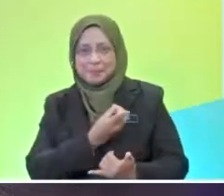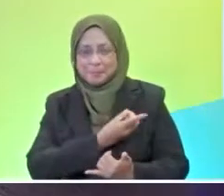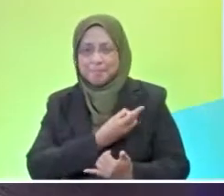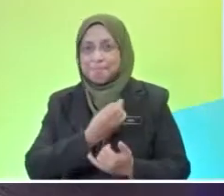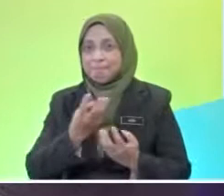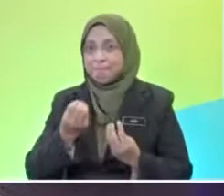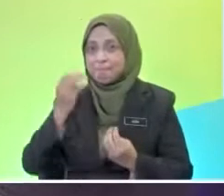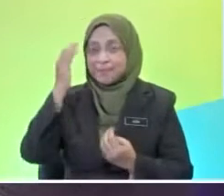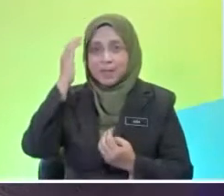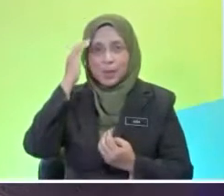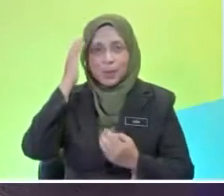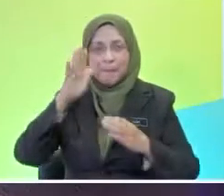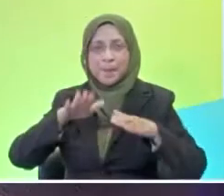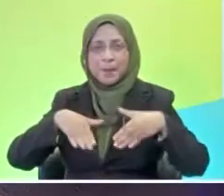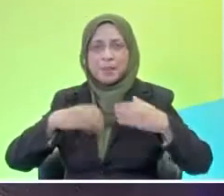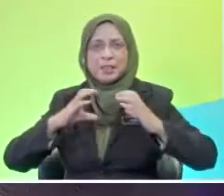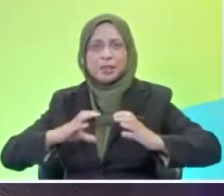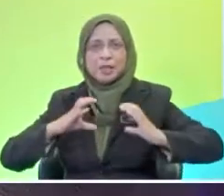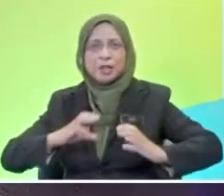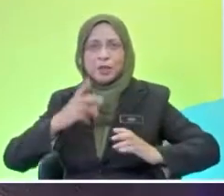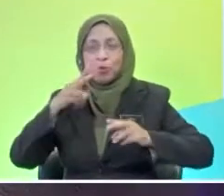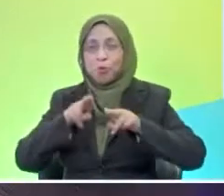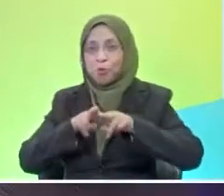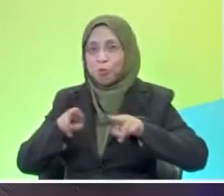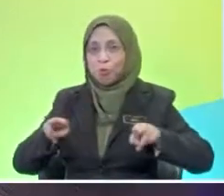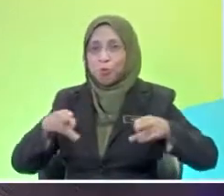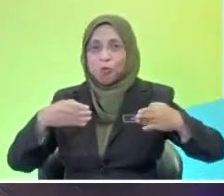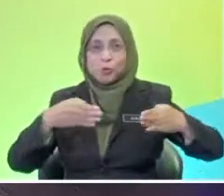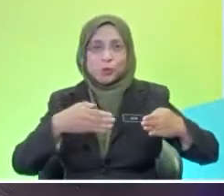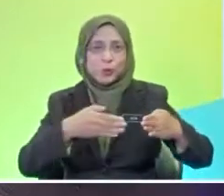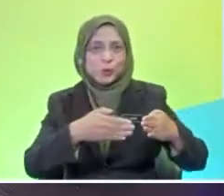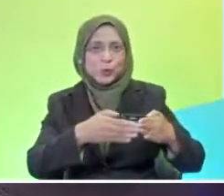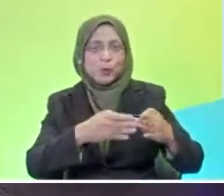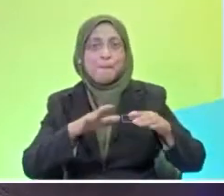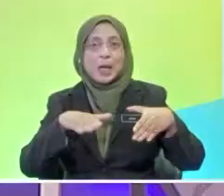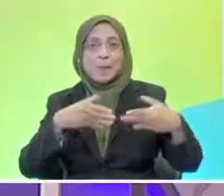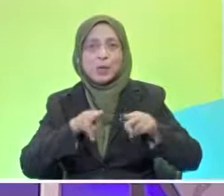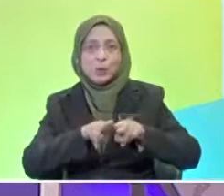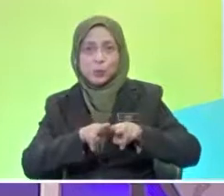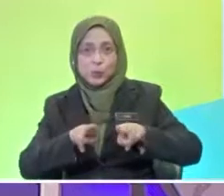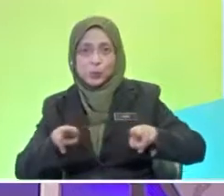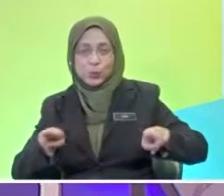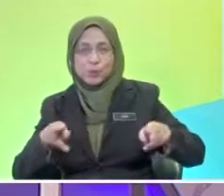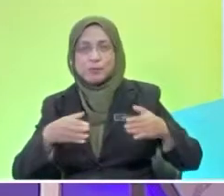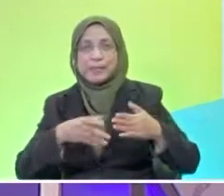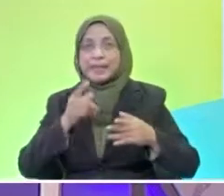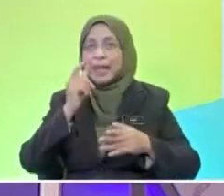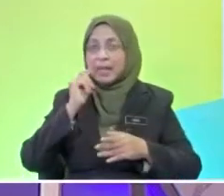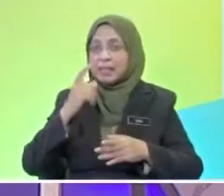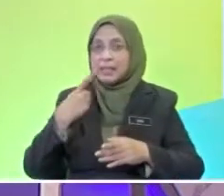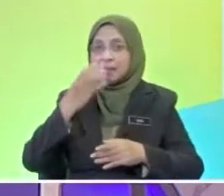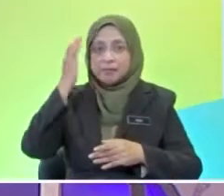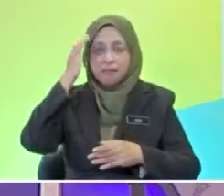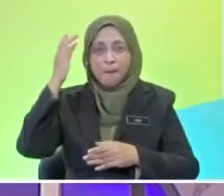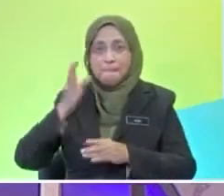mengetahui bagaimana caranya kita nak mengukur sudut. Oh. Okey. Kalau sebentar tadi kita dah tahu bentuk-bentuk poligon sekata.